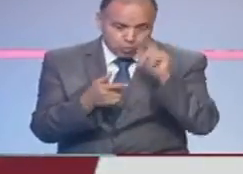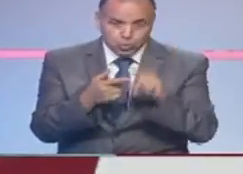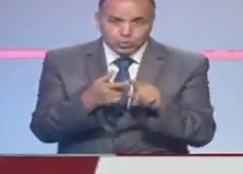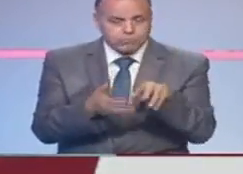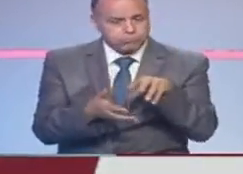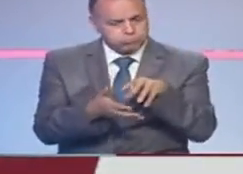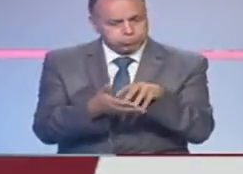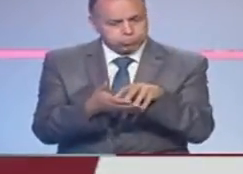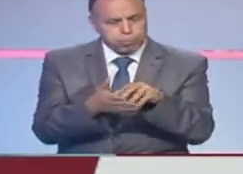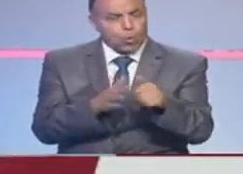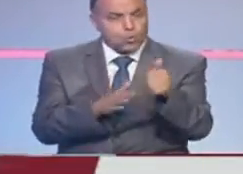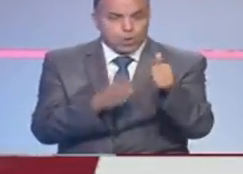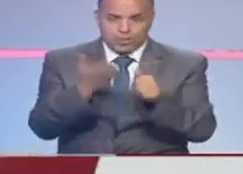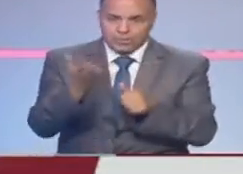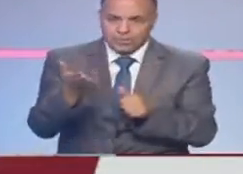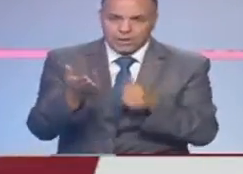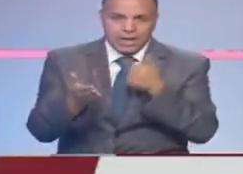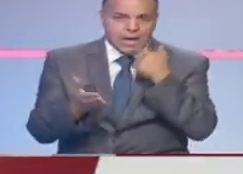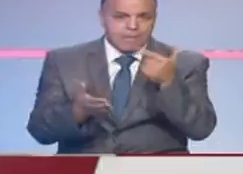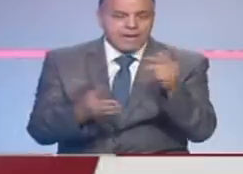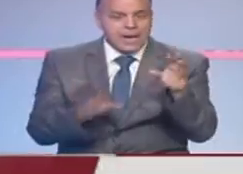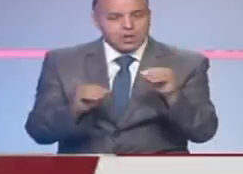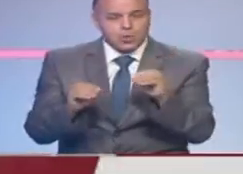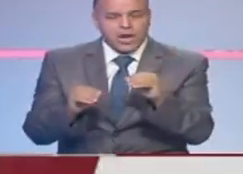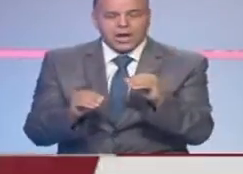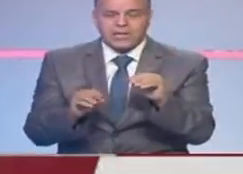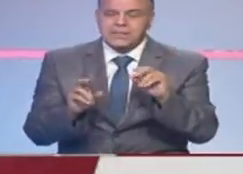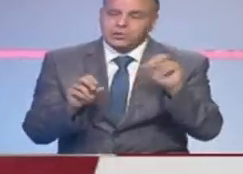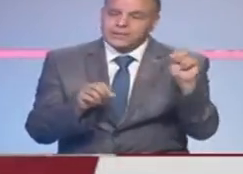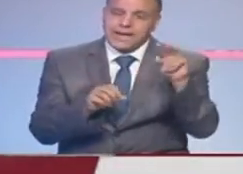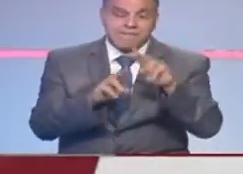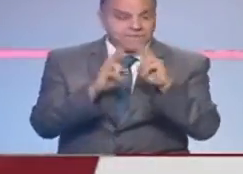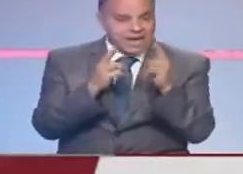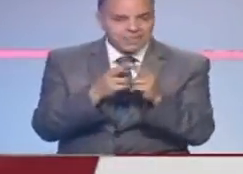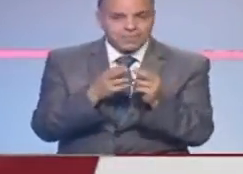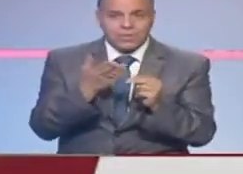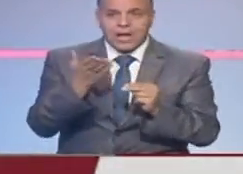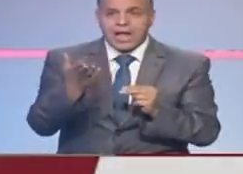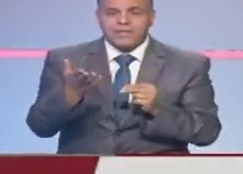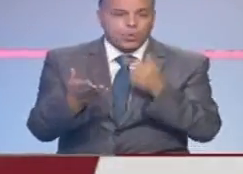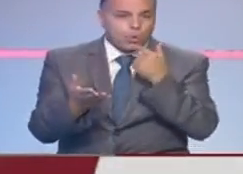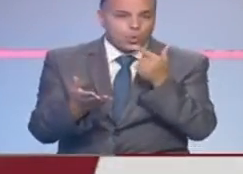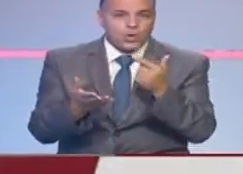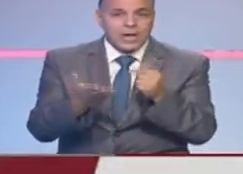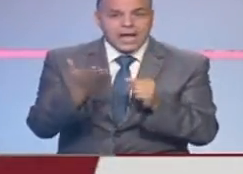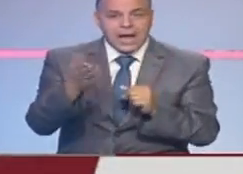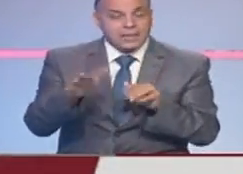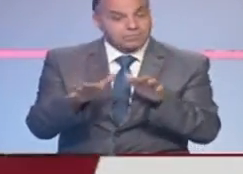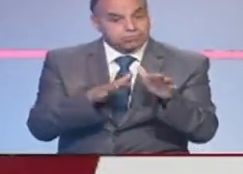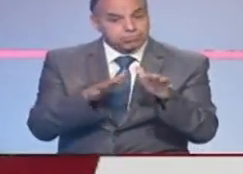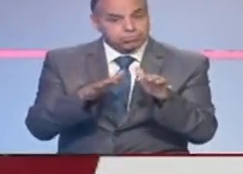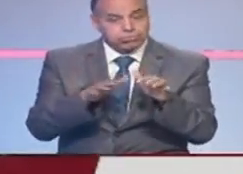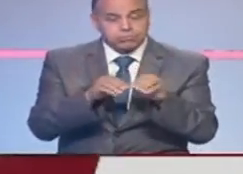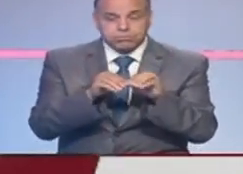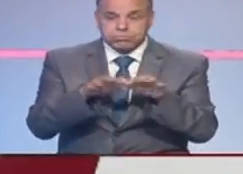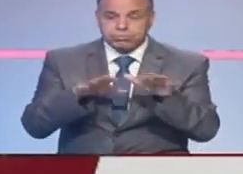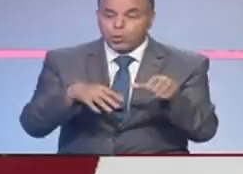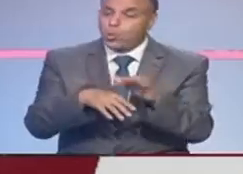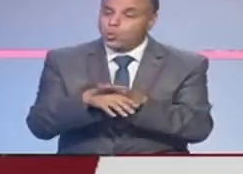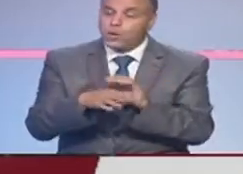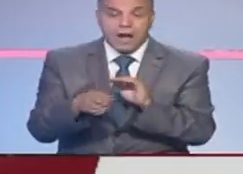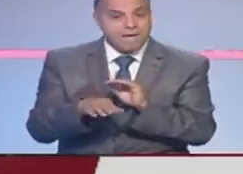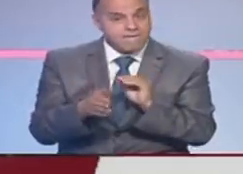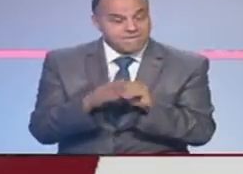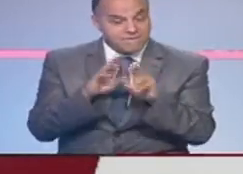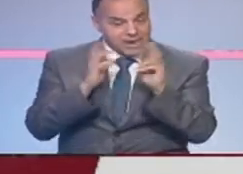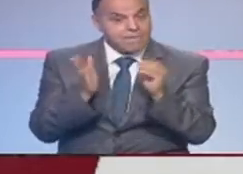موقعها الرياضيه بين الاسواق السياحيه الدوليه ولا سيما في ظل تداعيات تفشي فيروس كورونا